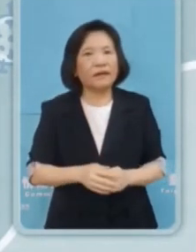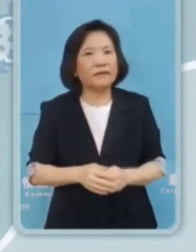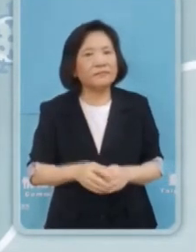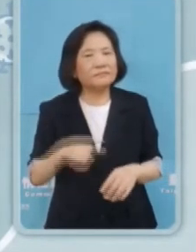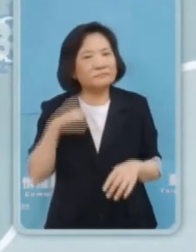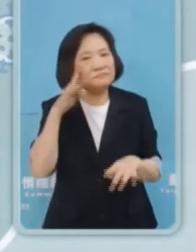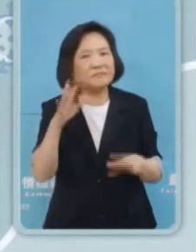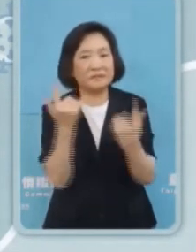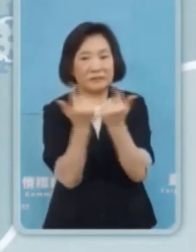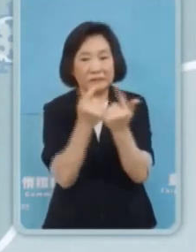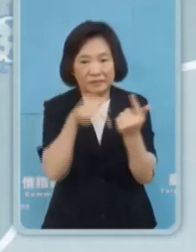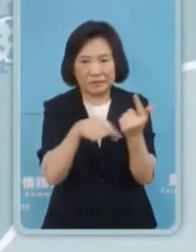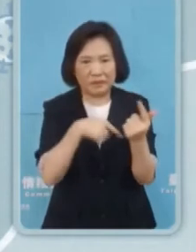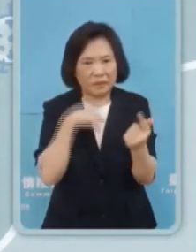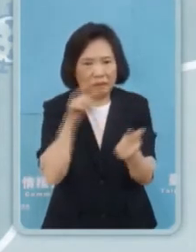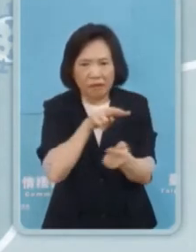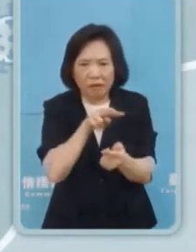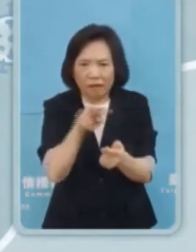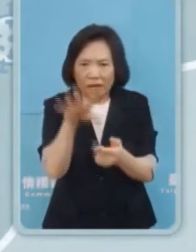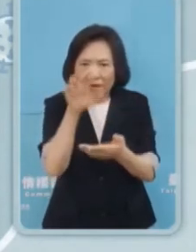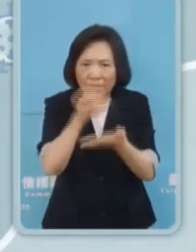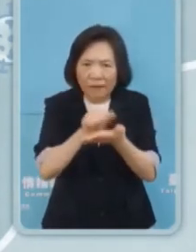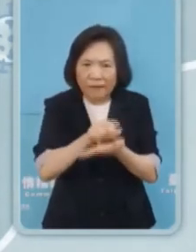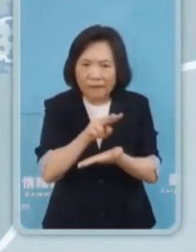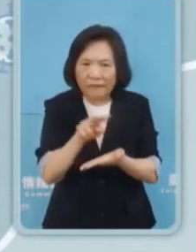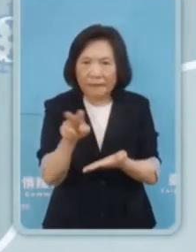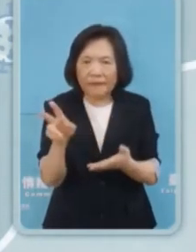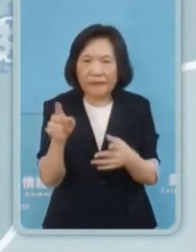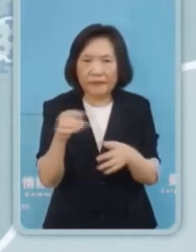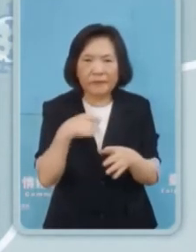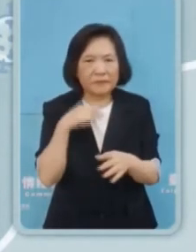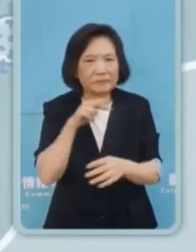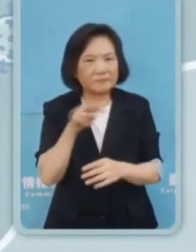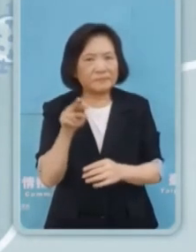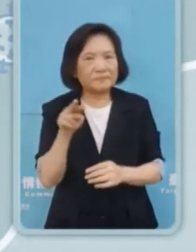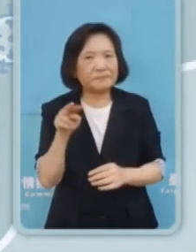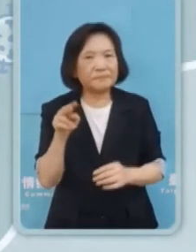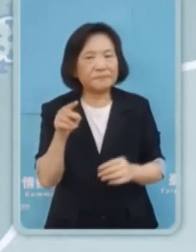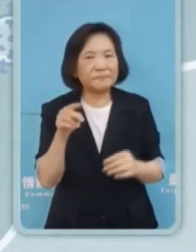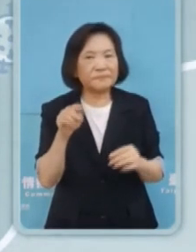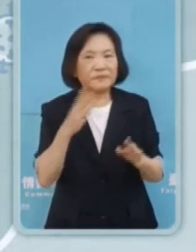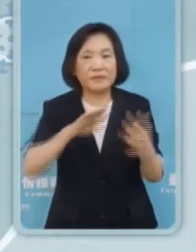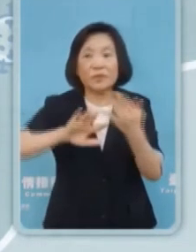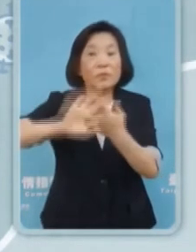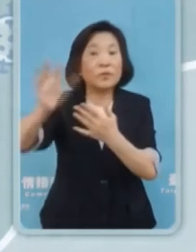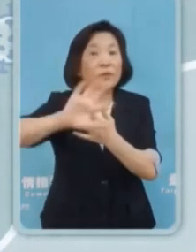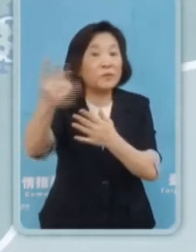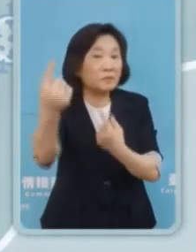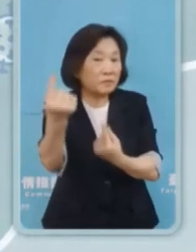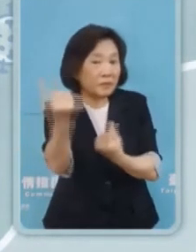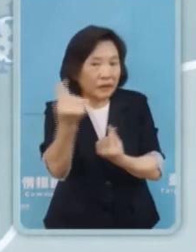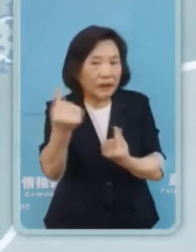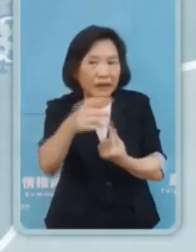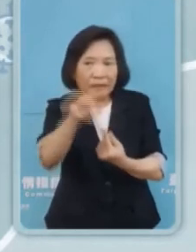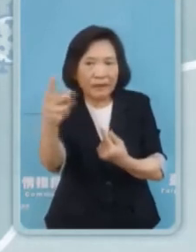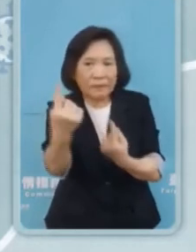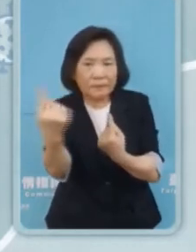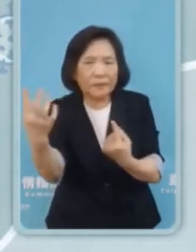至少在台北的数据了哈，其实我们这个现象哈，跟其他国家比起来更明